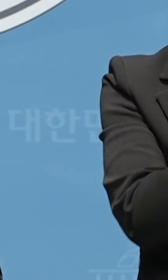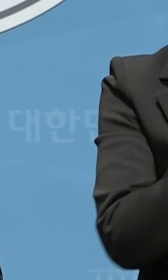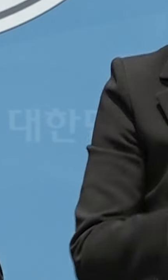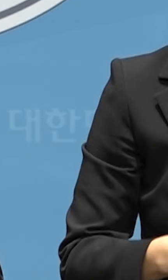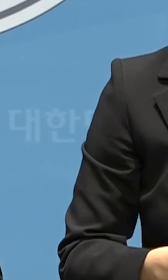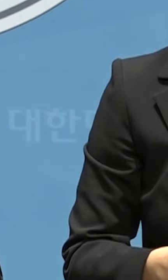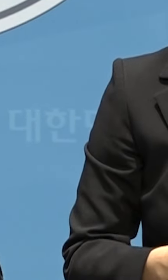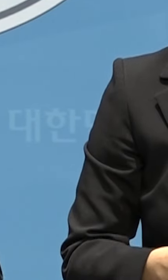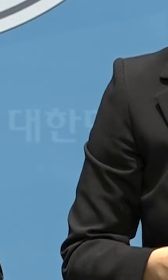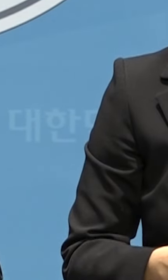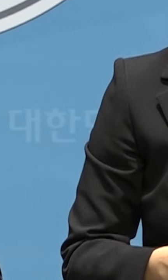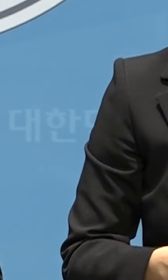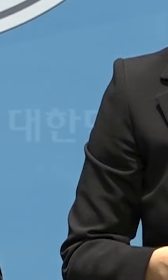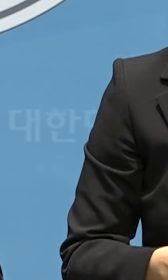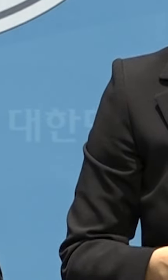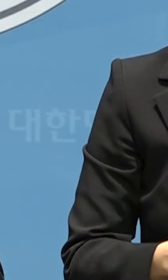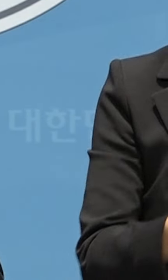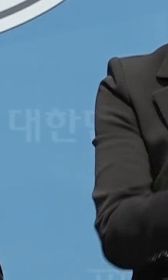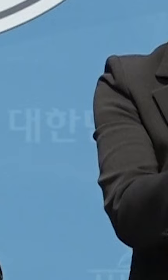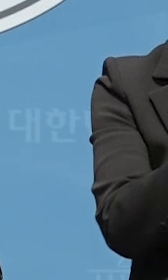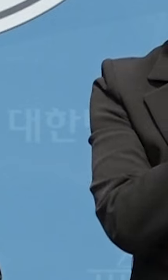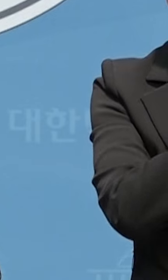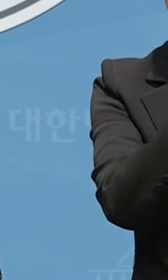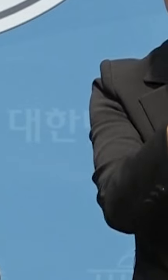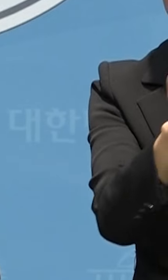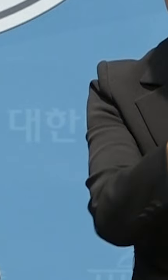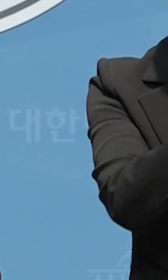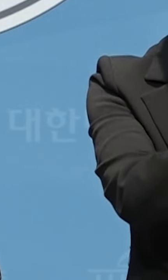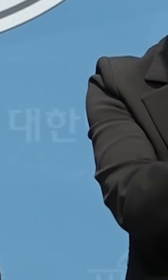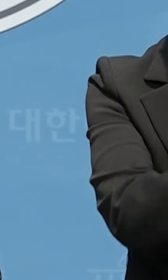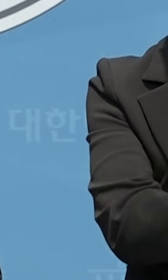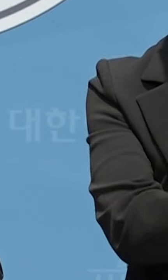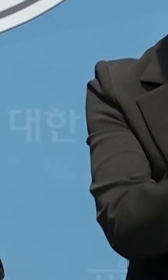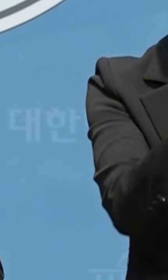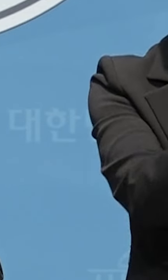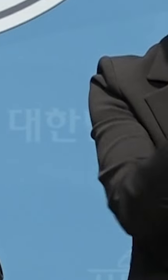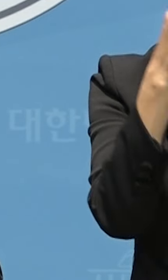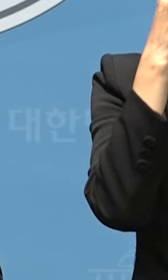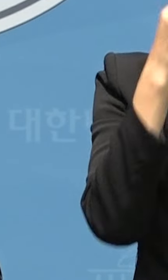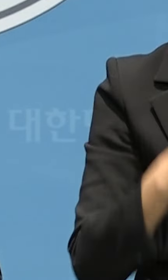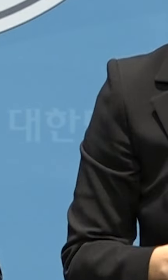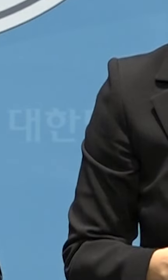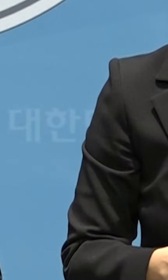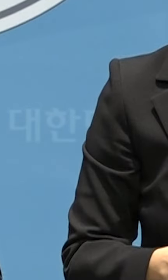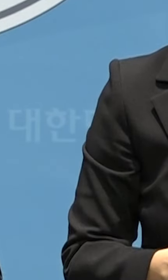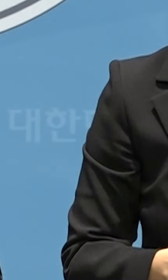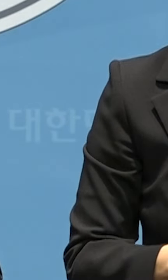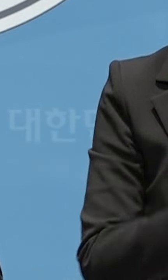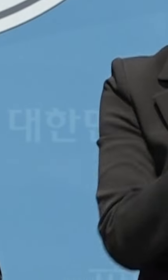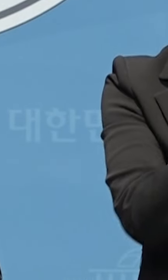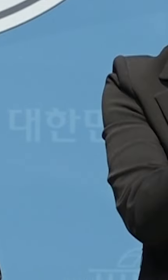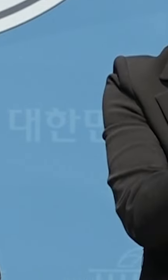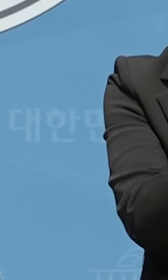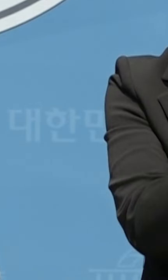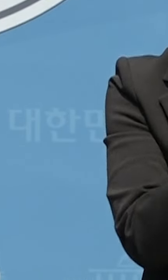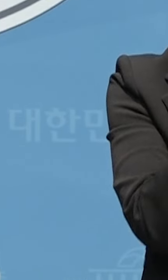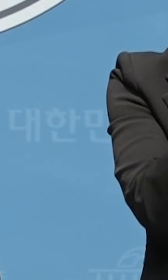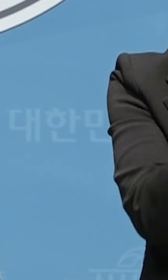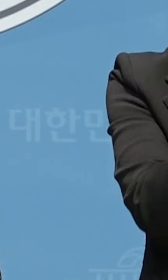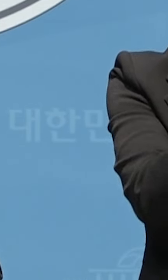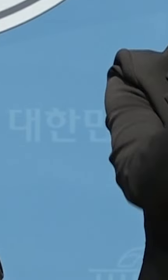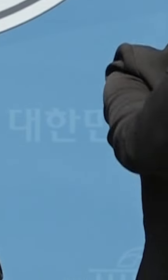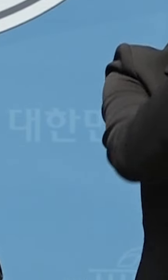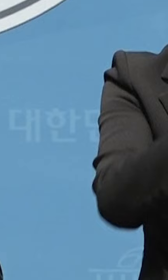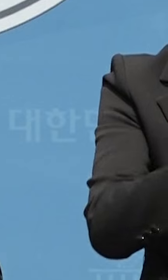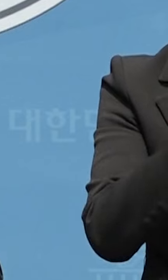구속된 피의자의 진술을 100% 신뢰할 수 없는데도 불구하고 압박된 진술만으로 결론을 내는 것은